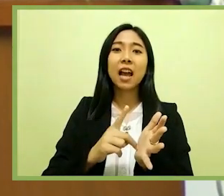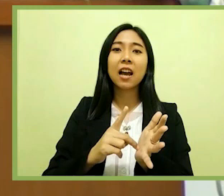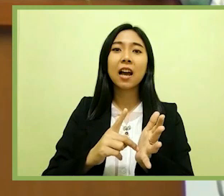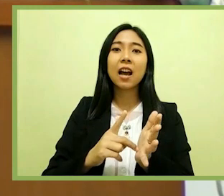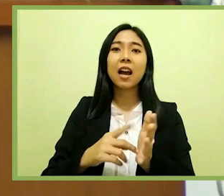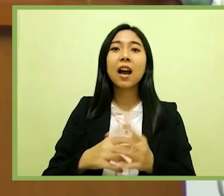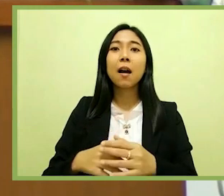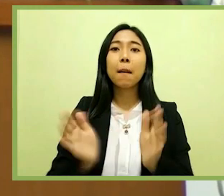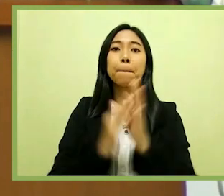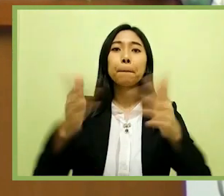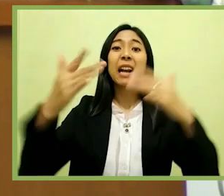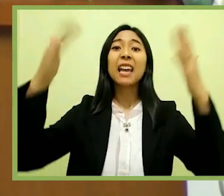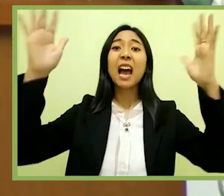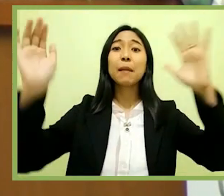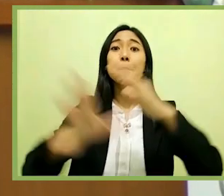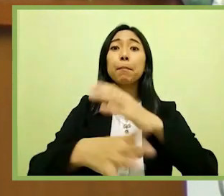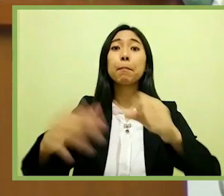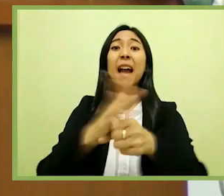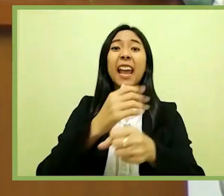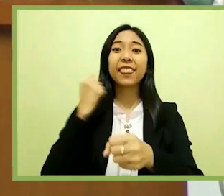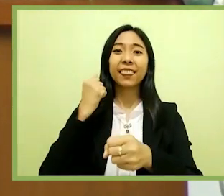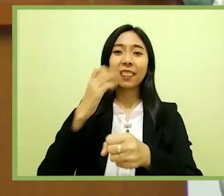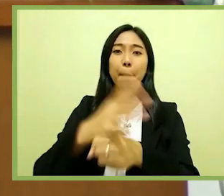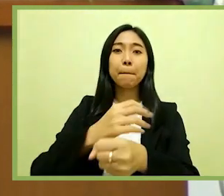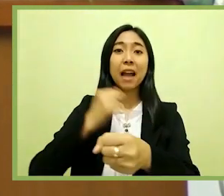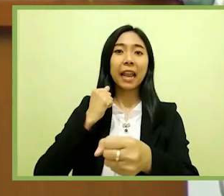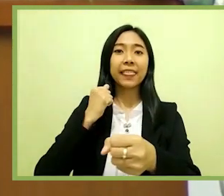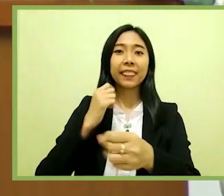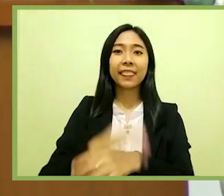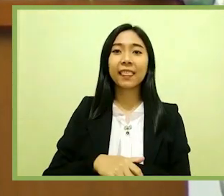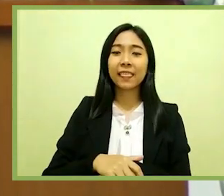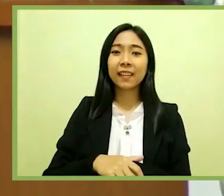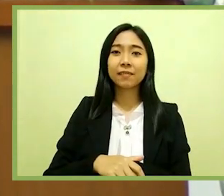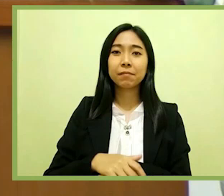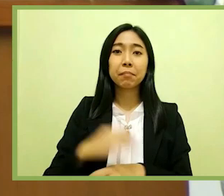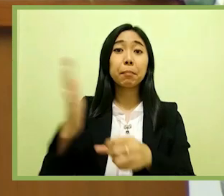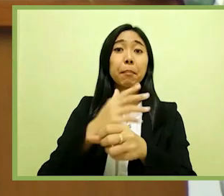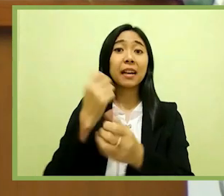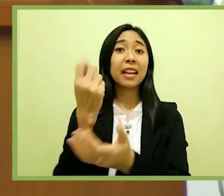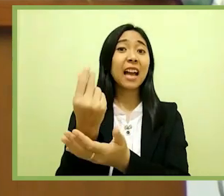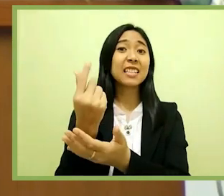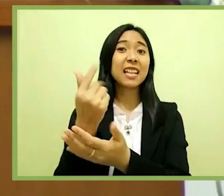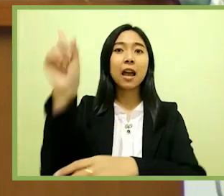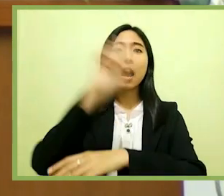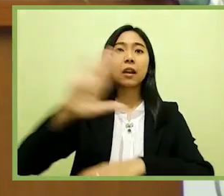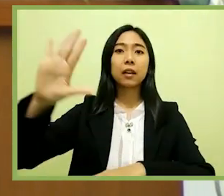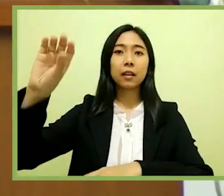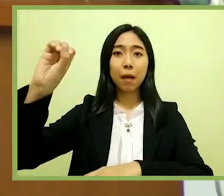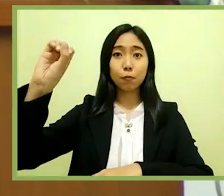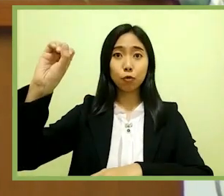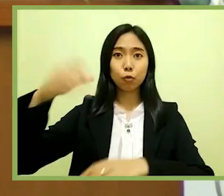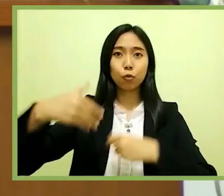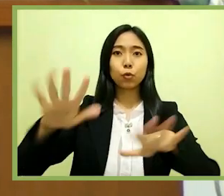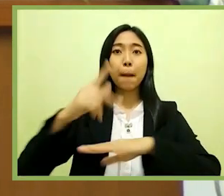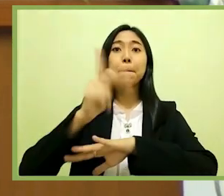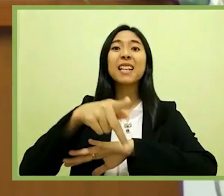orang Yahudi. Hari Pentakosta adalah hari ke-50 setelah Paskah Yahudi